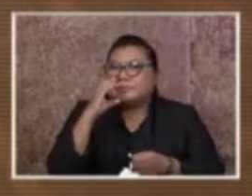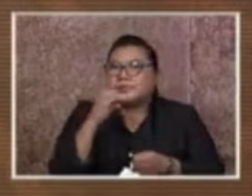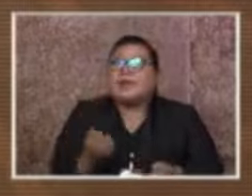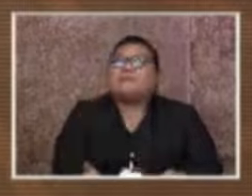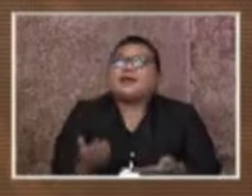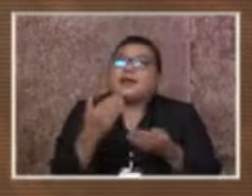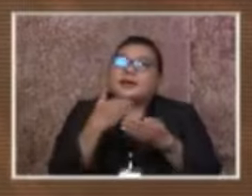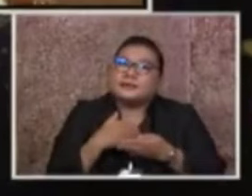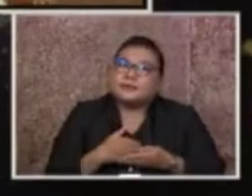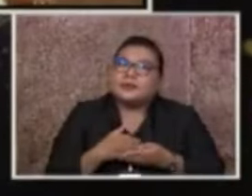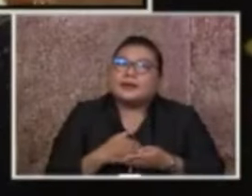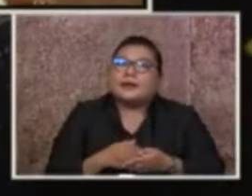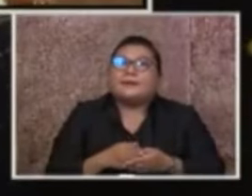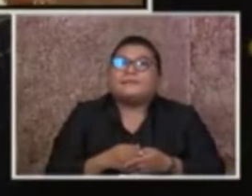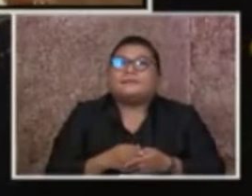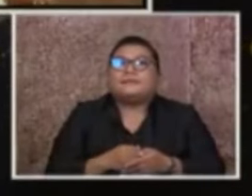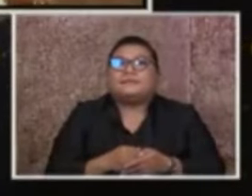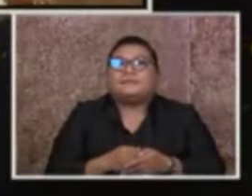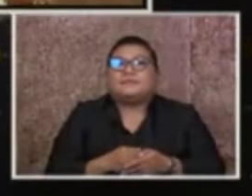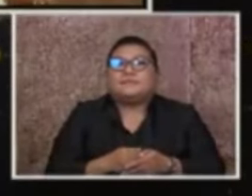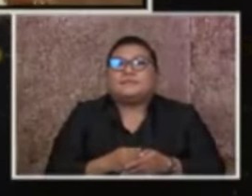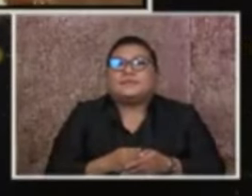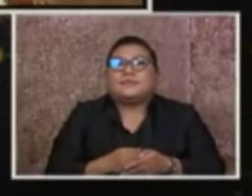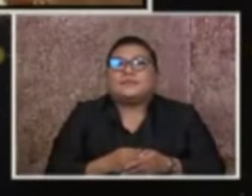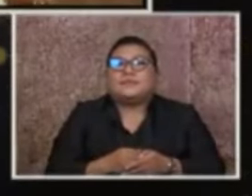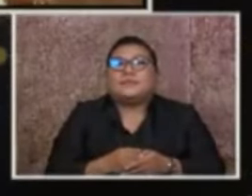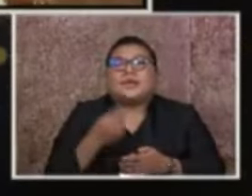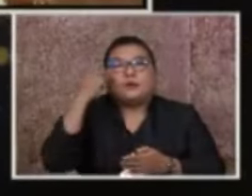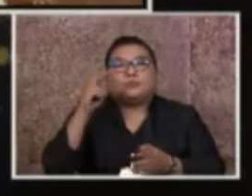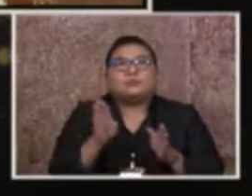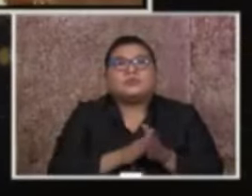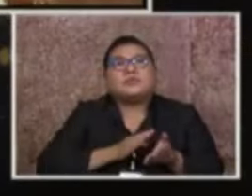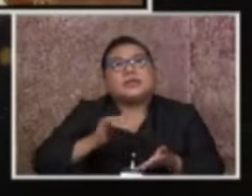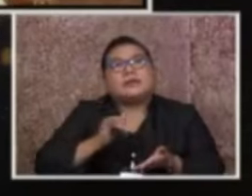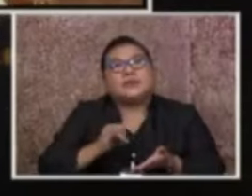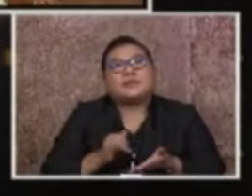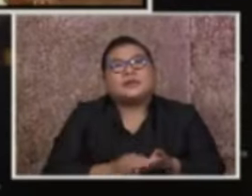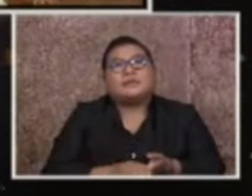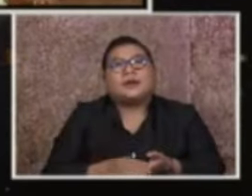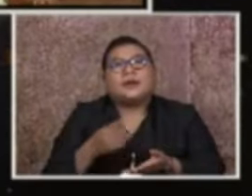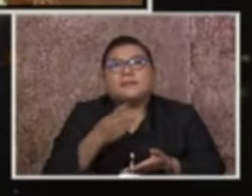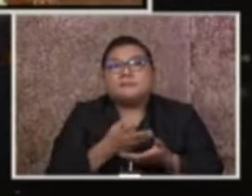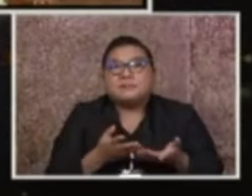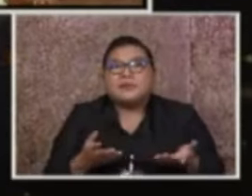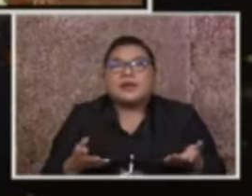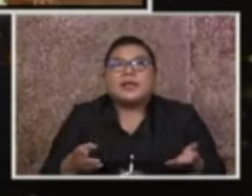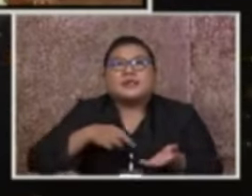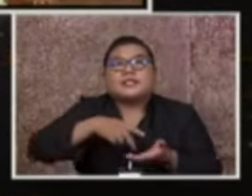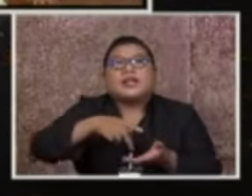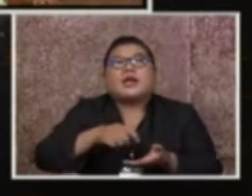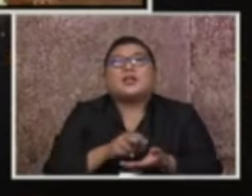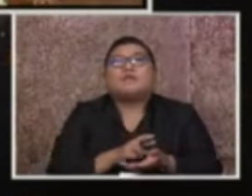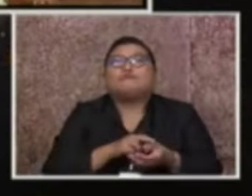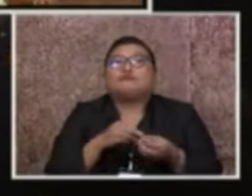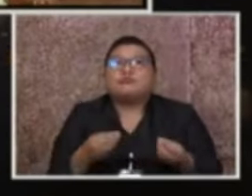para pelaku galian C penggiat galian C penambang galian C untuk bersama-sama memperhatikan jalan rusak bersama-sama memperbaiki